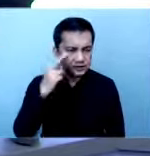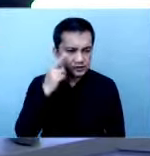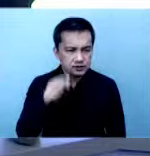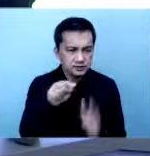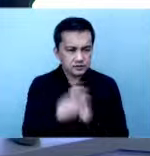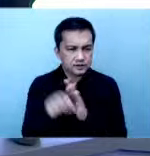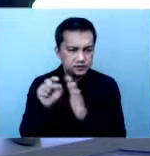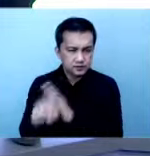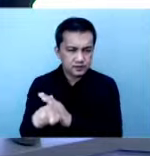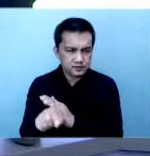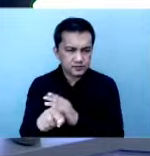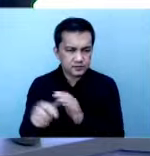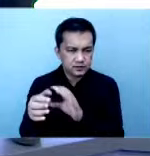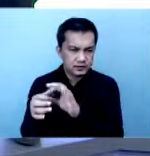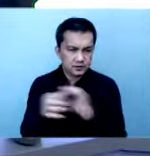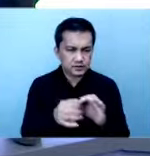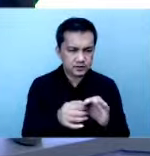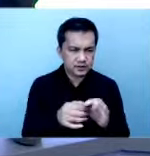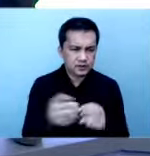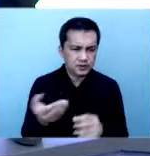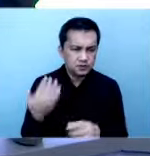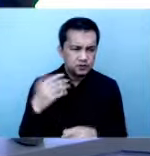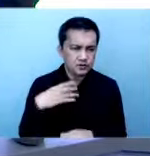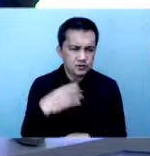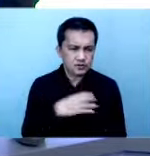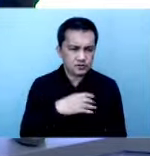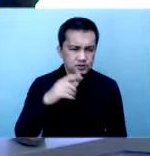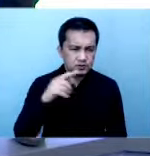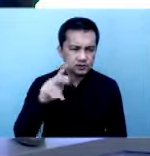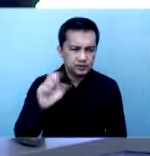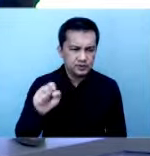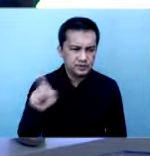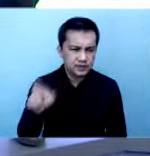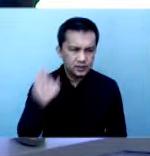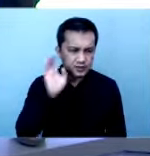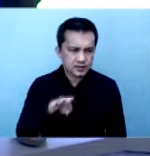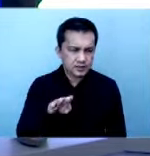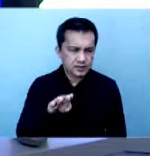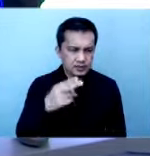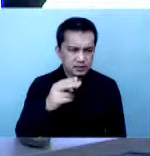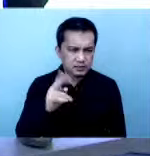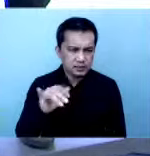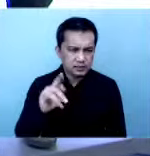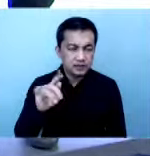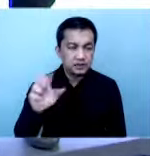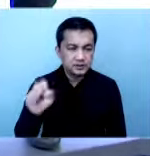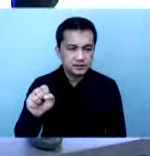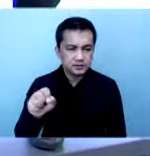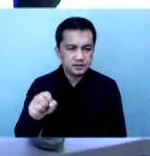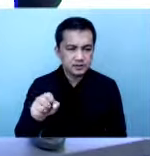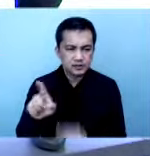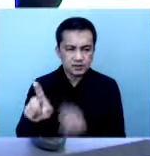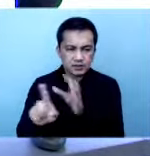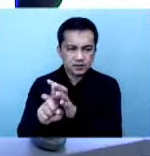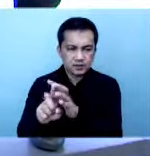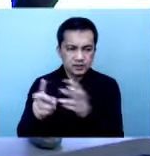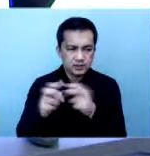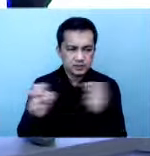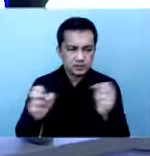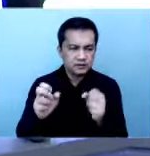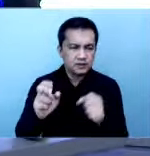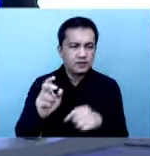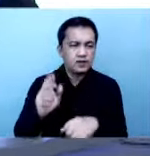at nasangkot si Noy Congressman Arnie Teves at ang kanyang kapatid na si Henry Teves na mga kilalang kalaban sa politika ng mga